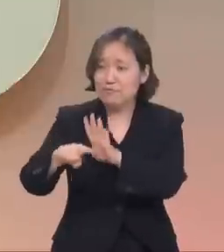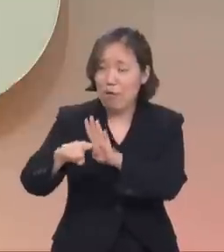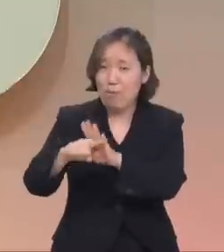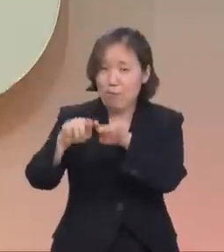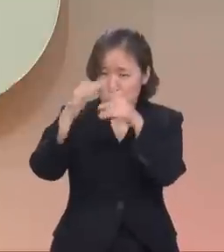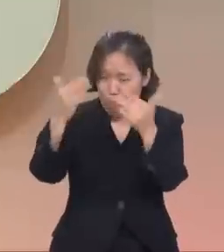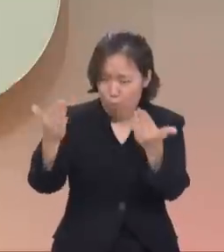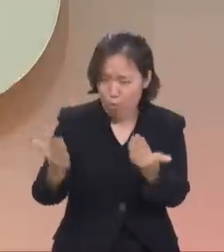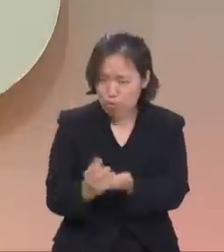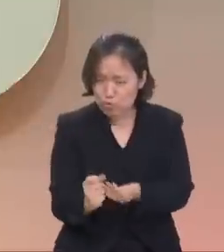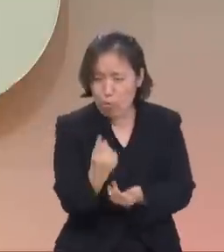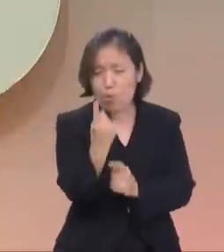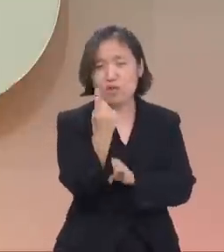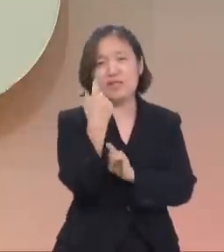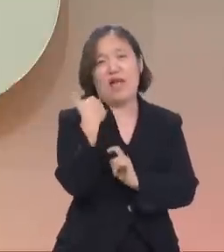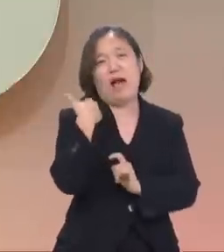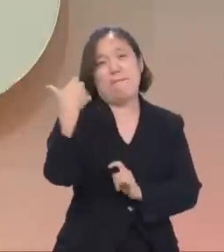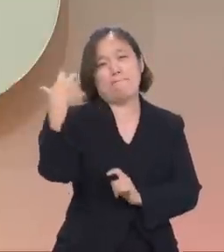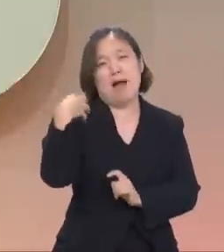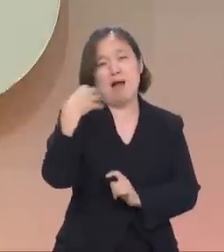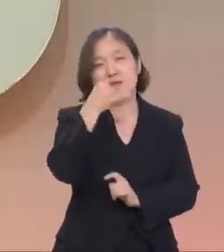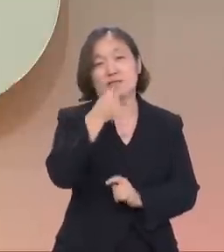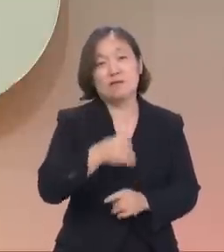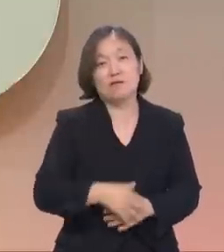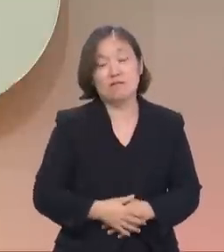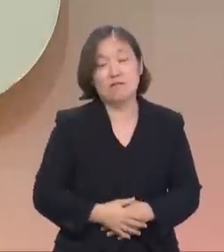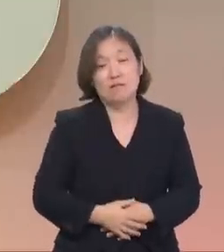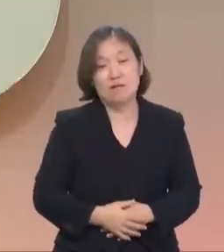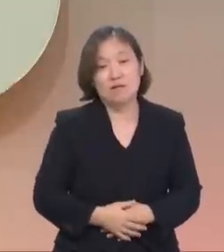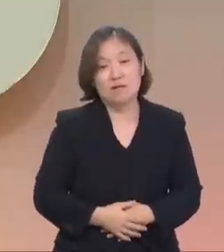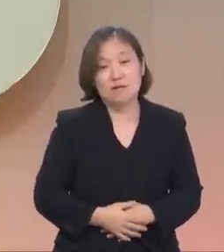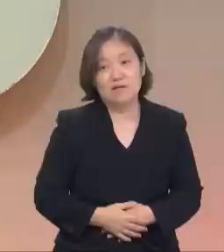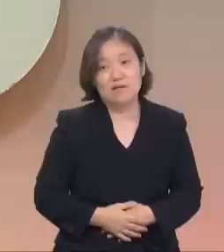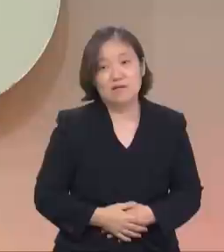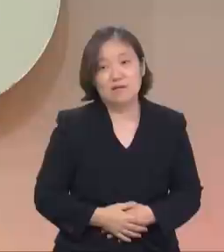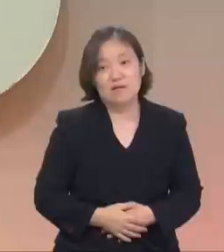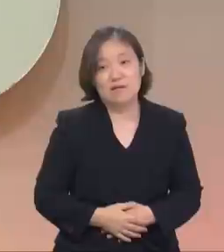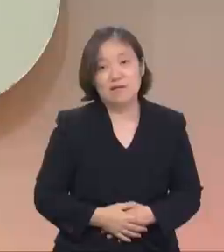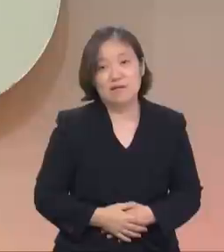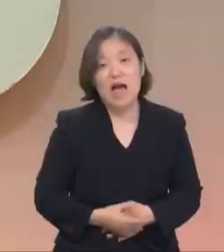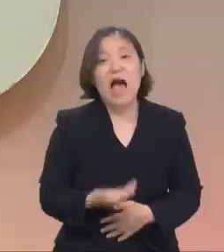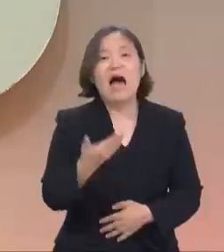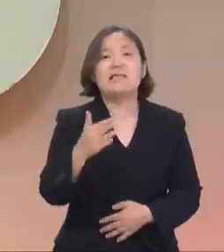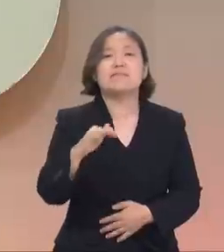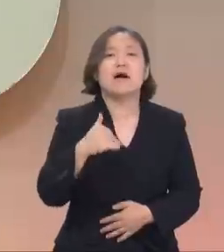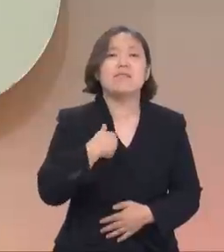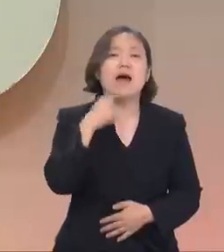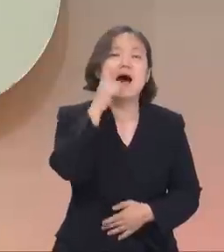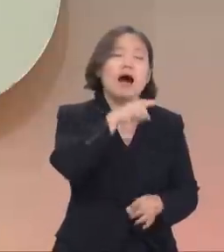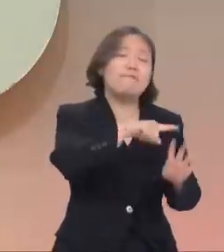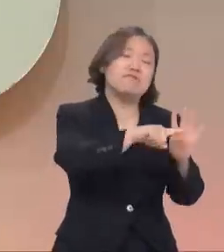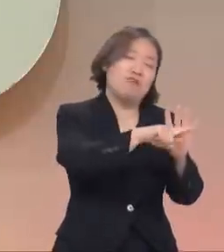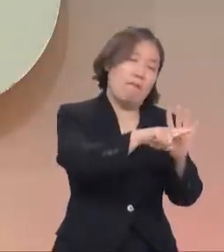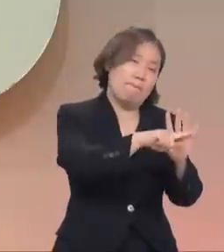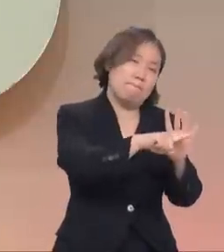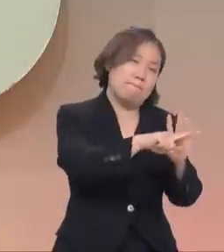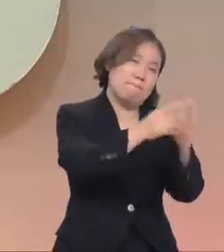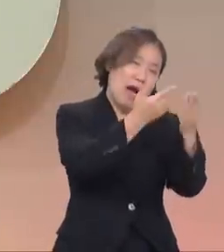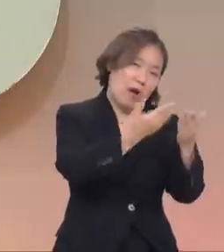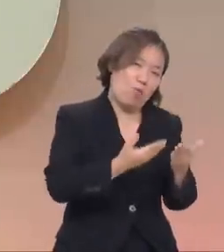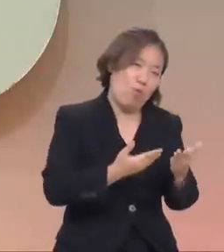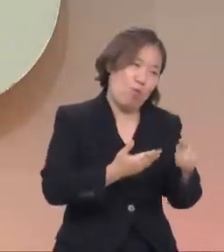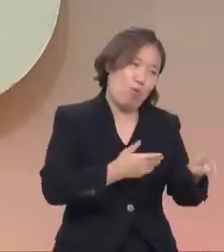없구나 다만 나쁜 업을 받더라도 그 속에서도 간절히